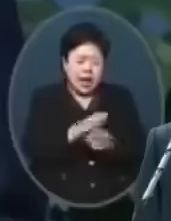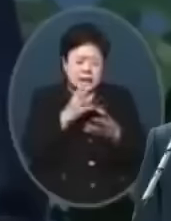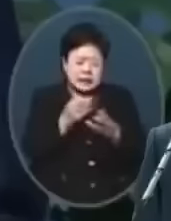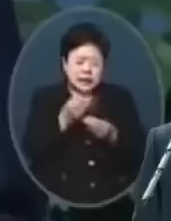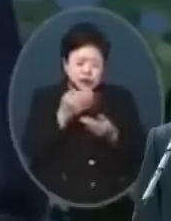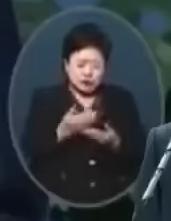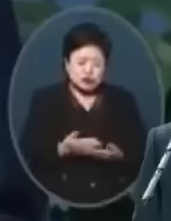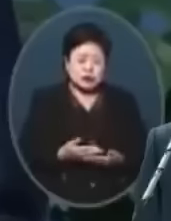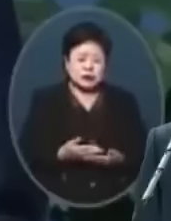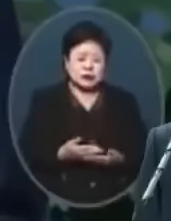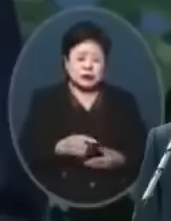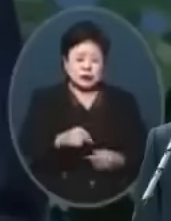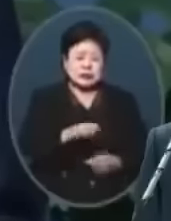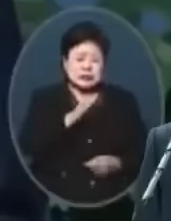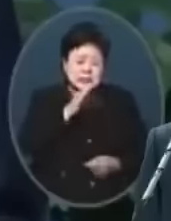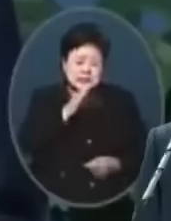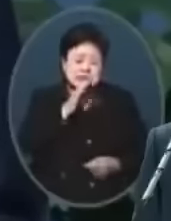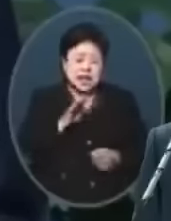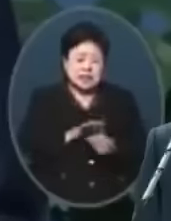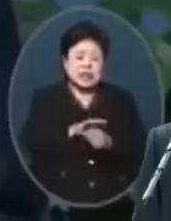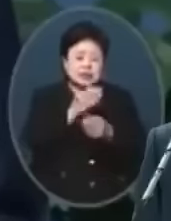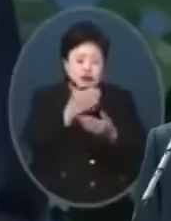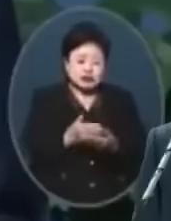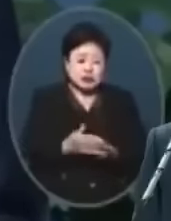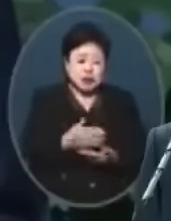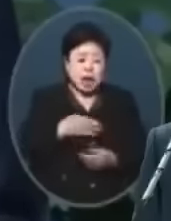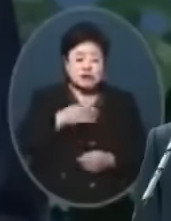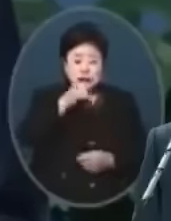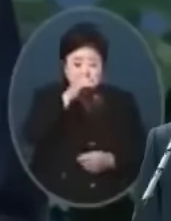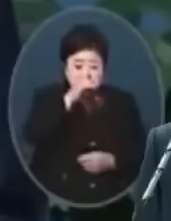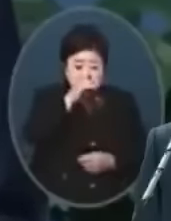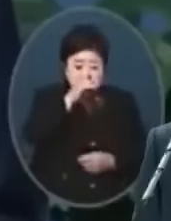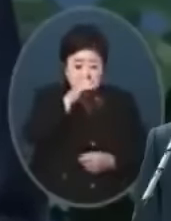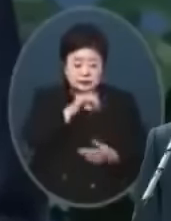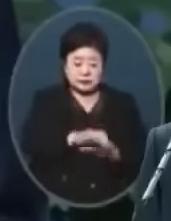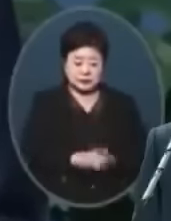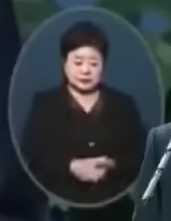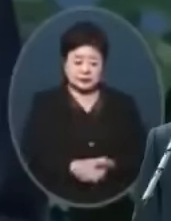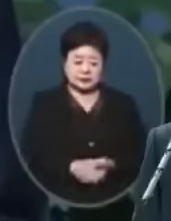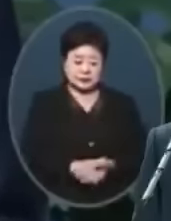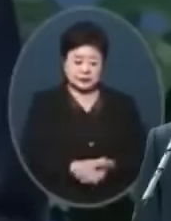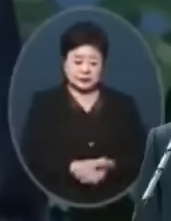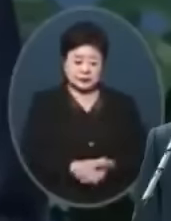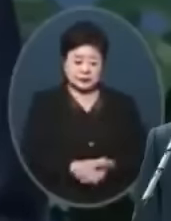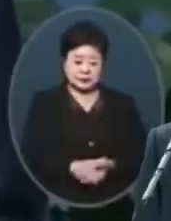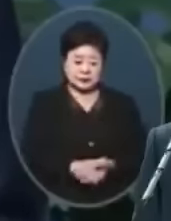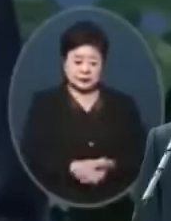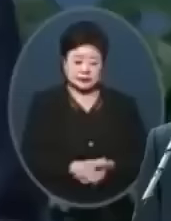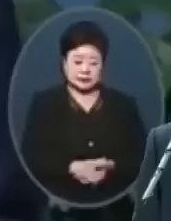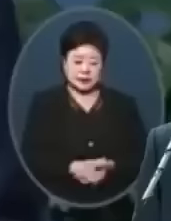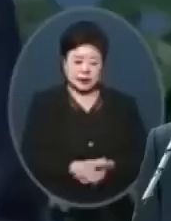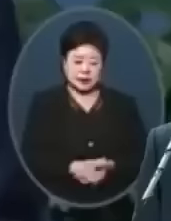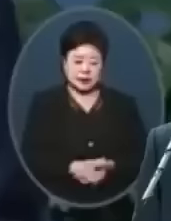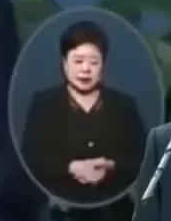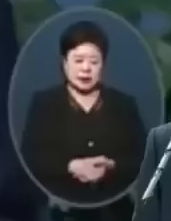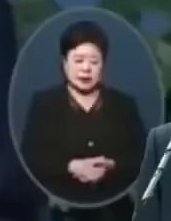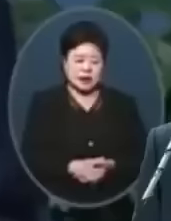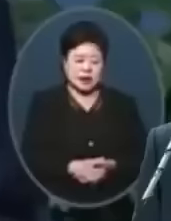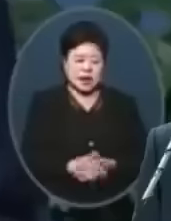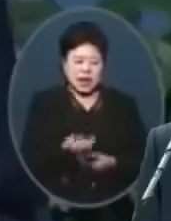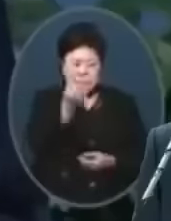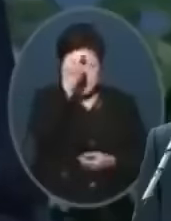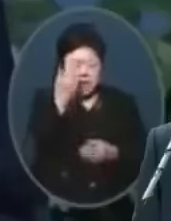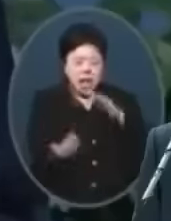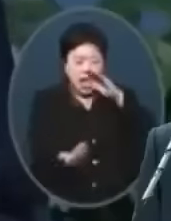있습니다. 진짜로 사랑을 하시되 최고의 사랑을 해주시고 계시다는